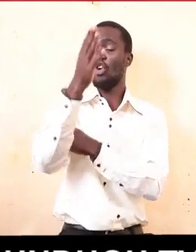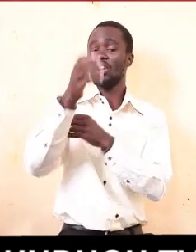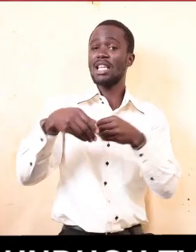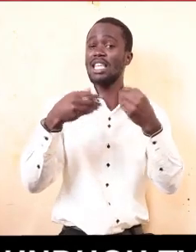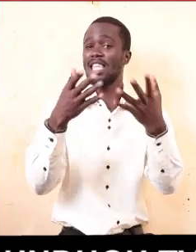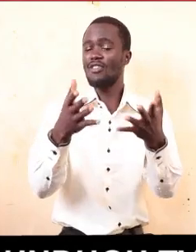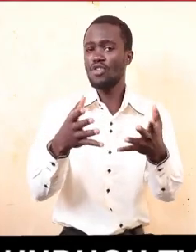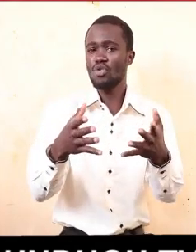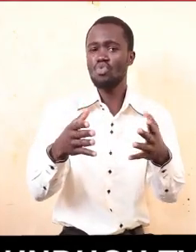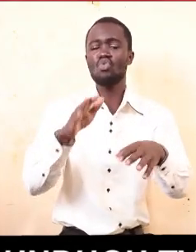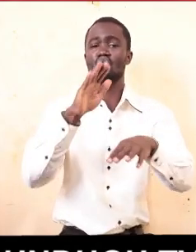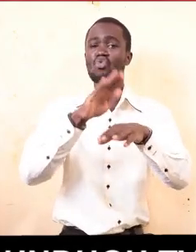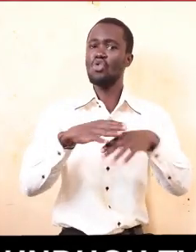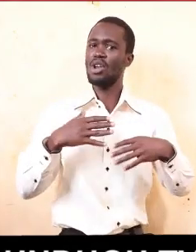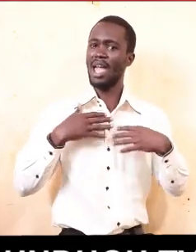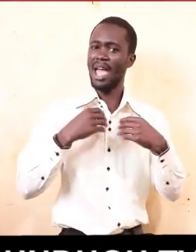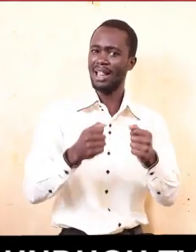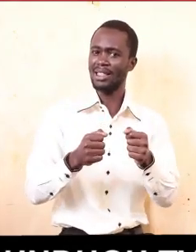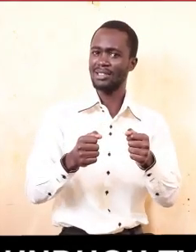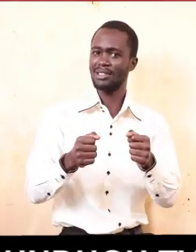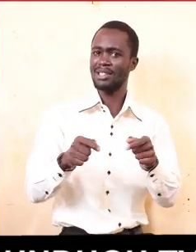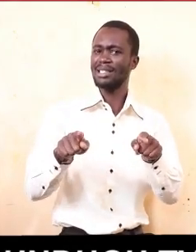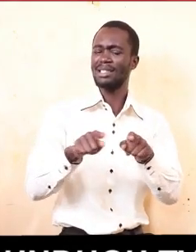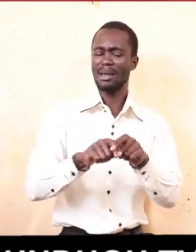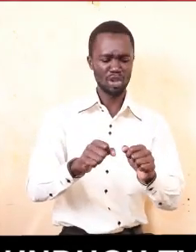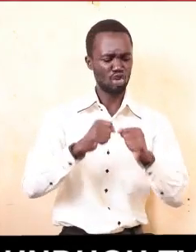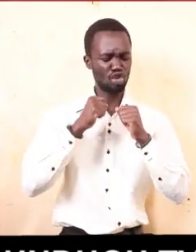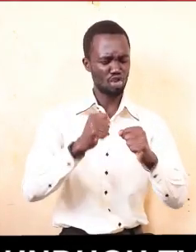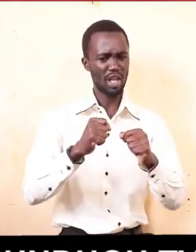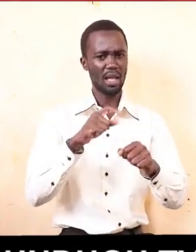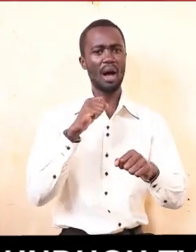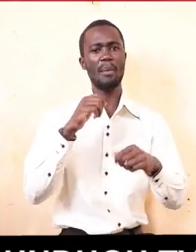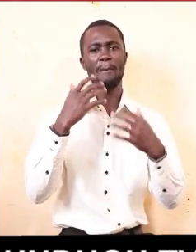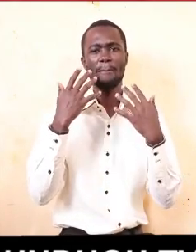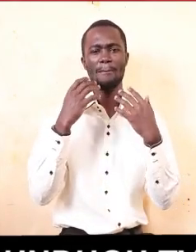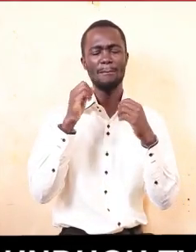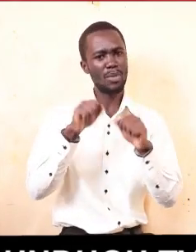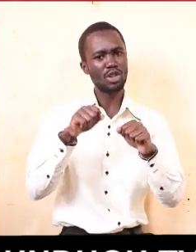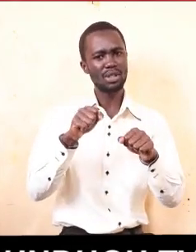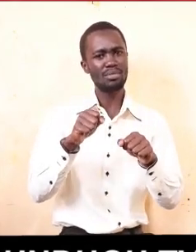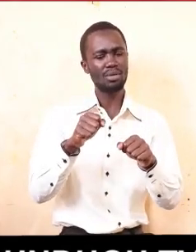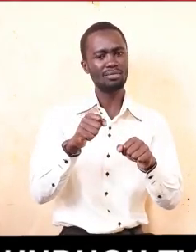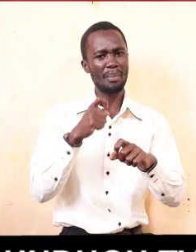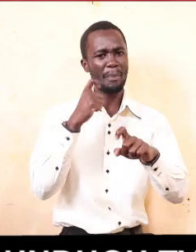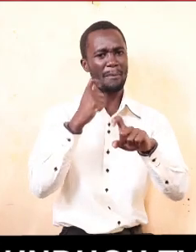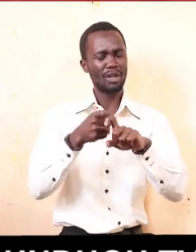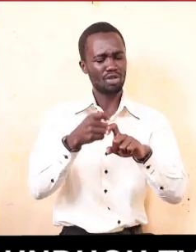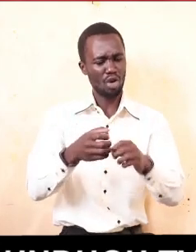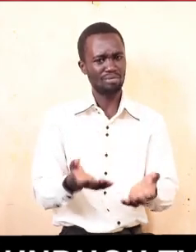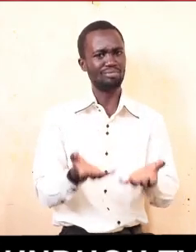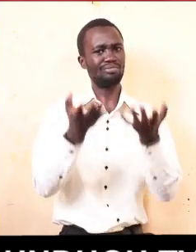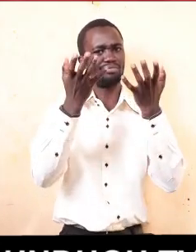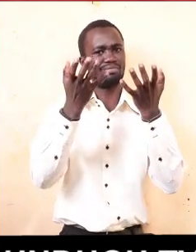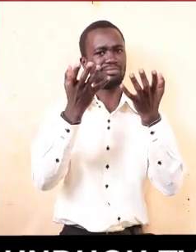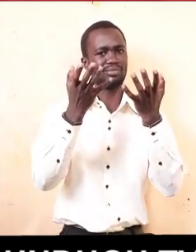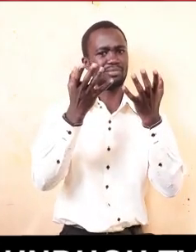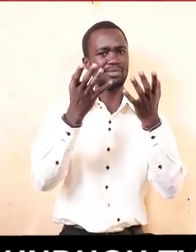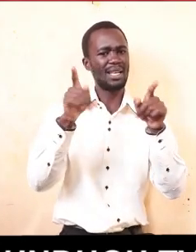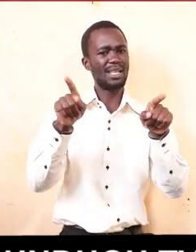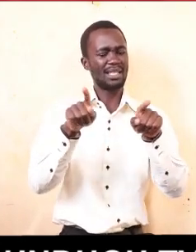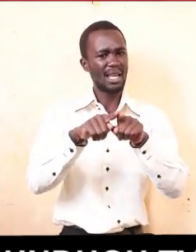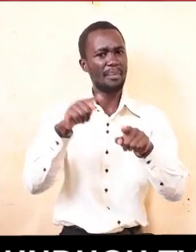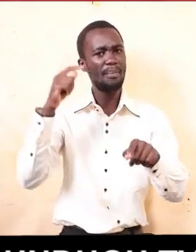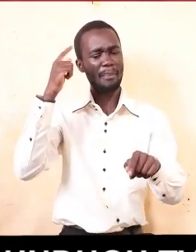njema na nguvu za kuinua hata vyuma, hiyo ni mali yako na unaweza kuitumia na akili